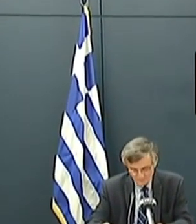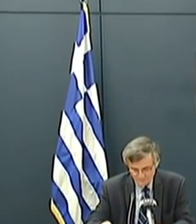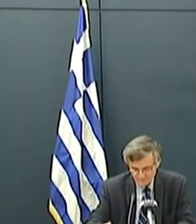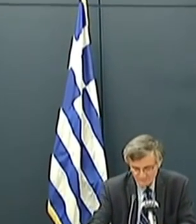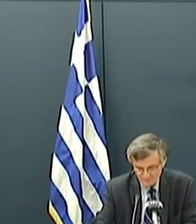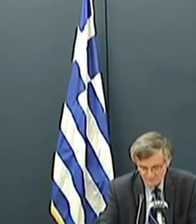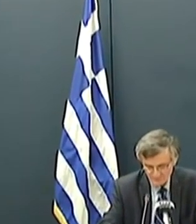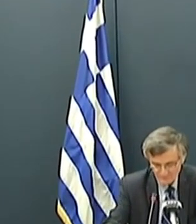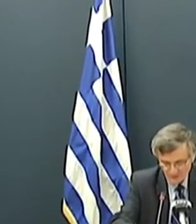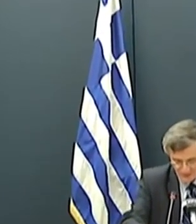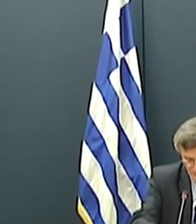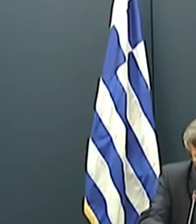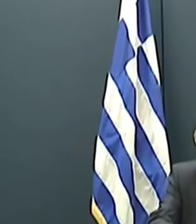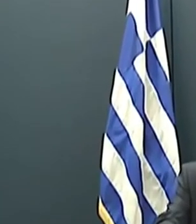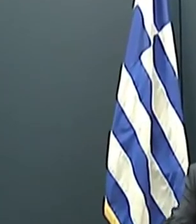λόγο.